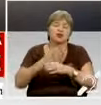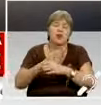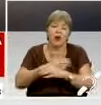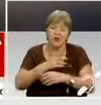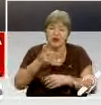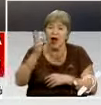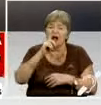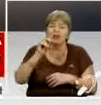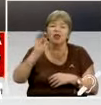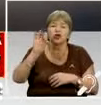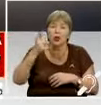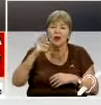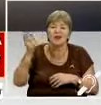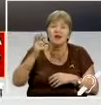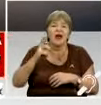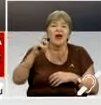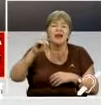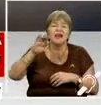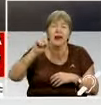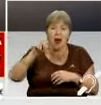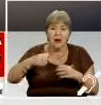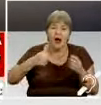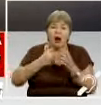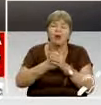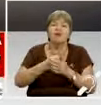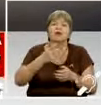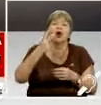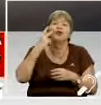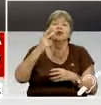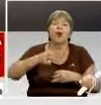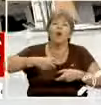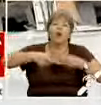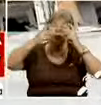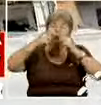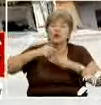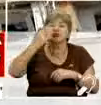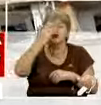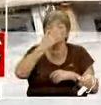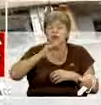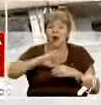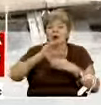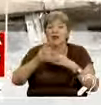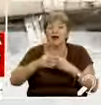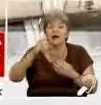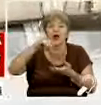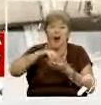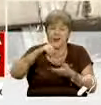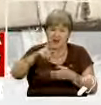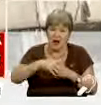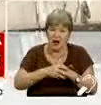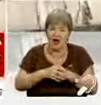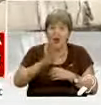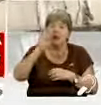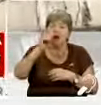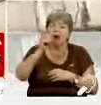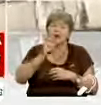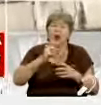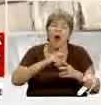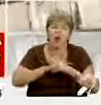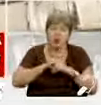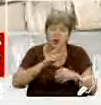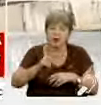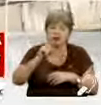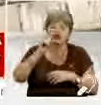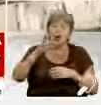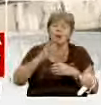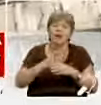de fabricație iraniană au lovit 2 blocuri de locuințe și o instituție de învățământ de lângă capitală. 4 oameni au murit acolo și 7 au fost răniți. Mai sunt